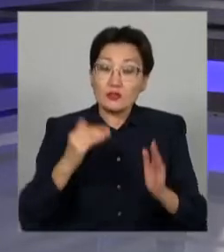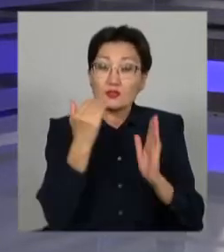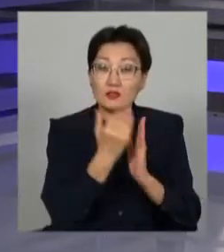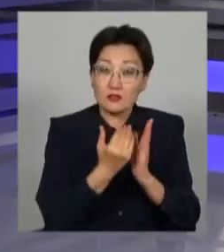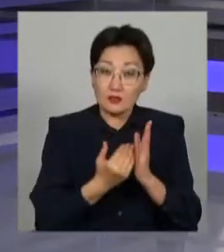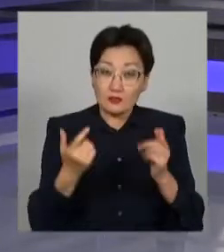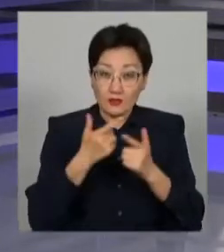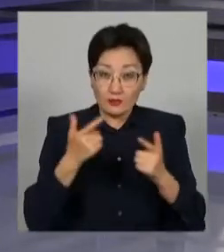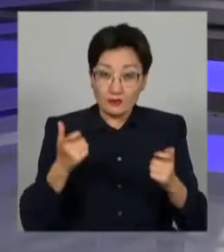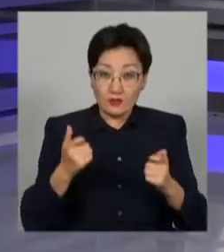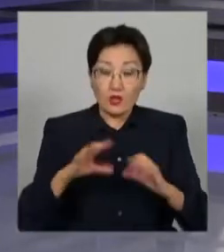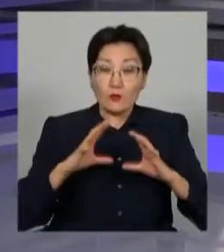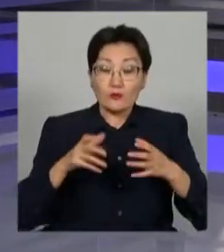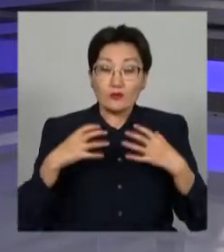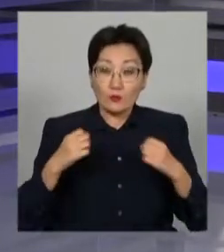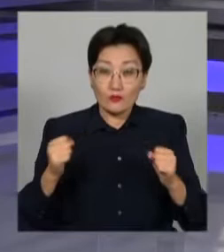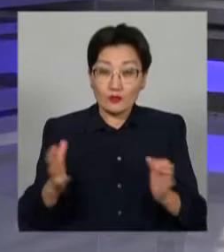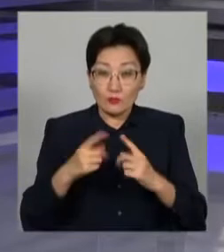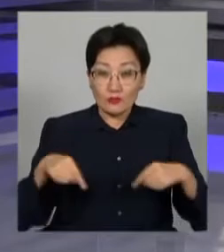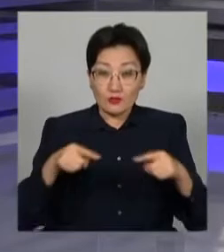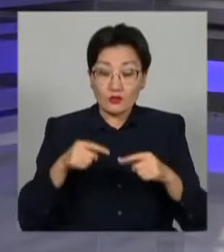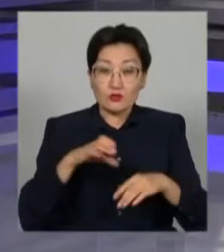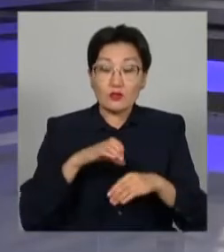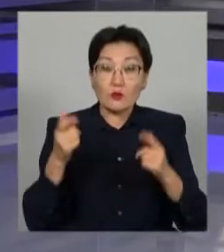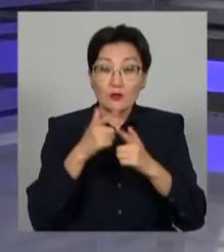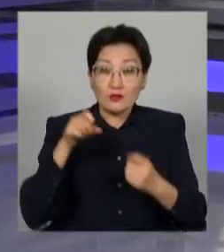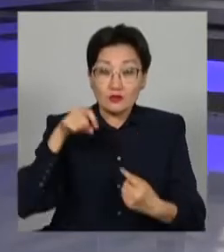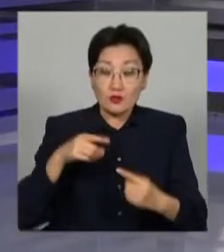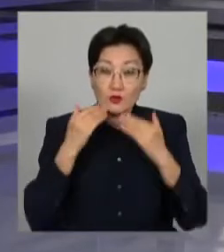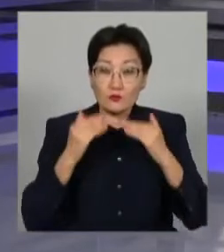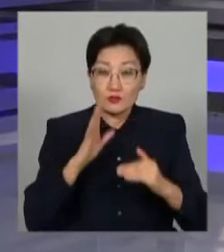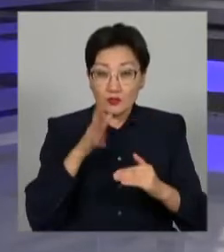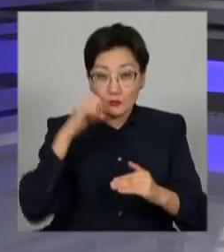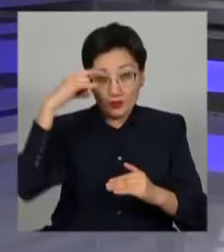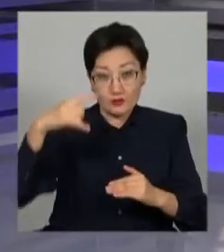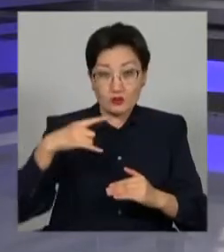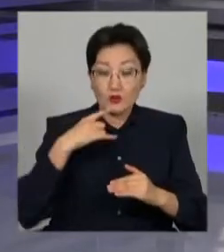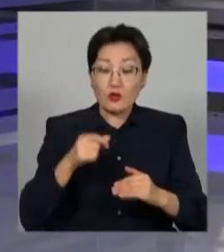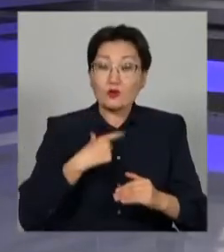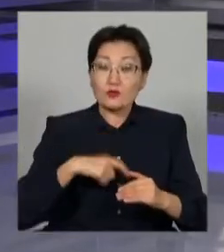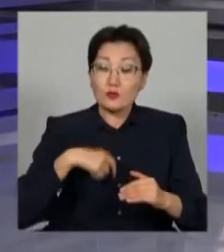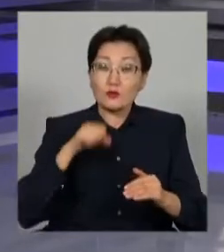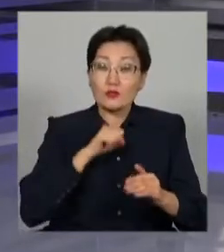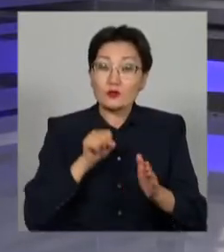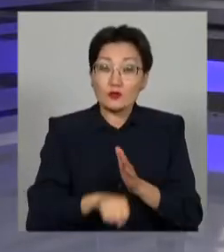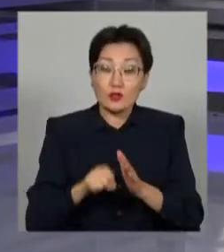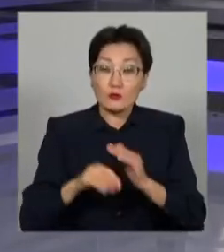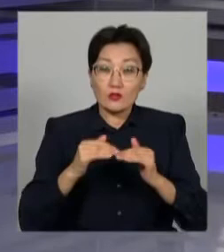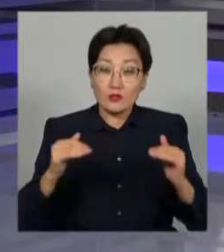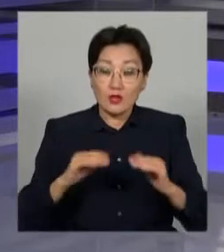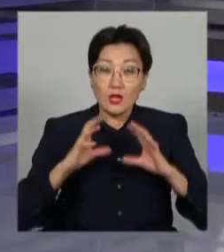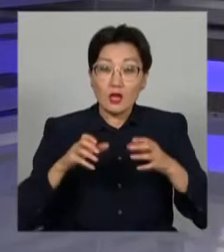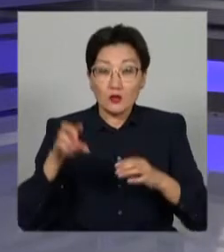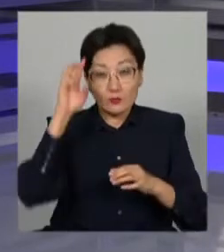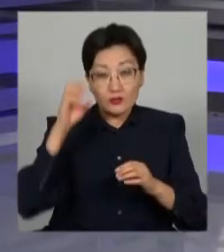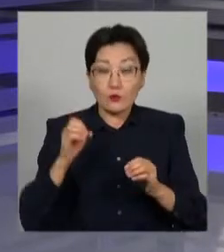статистика мәлімді. Дүниежүзілік денсаулық сақтау ұйымының деректері бойынша соңғы 5 жылда Қазақстан өз-өзіне қол жұмсау деңгейі бойынша әлем